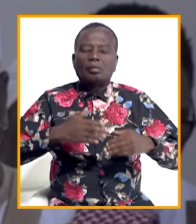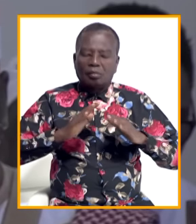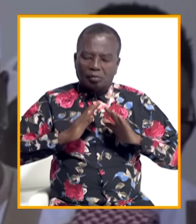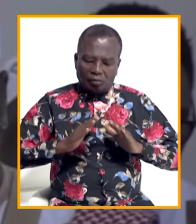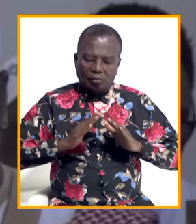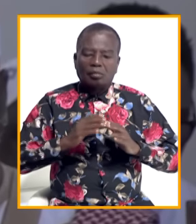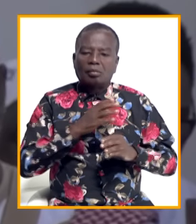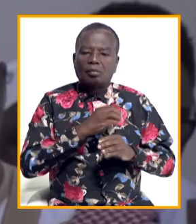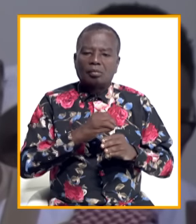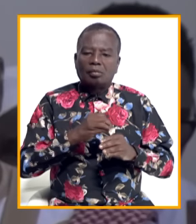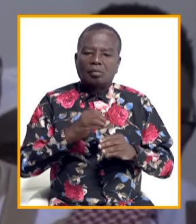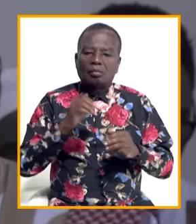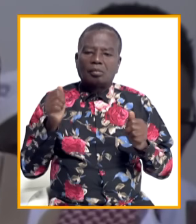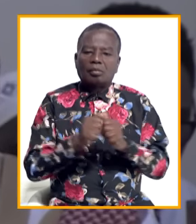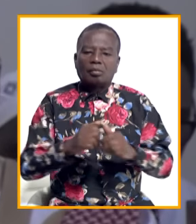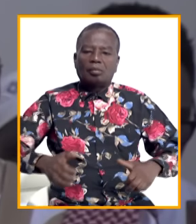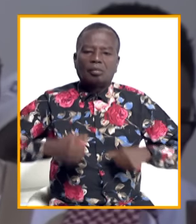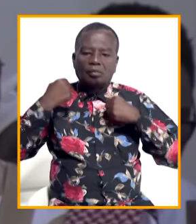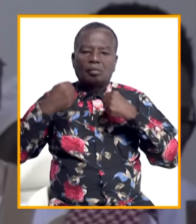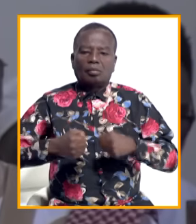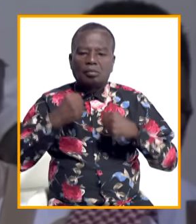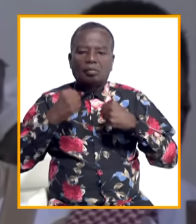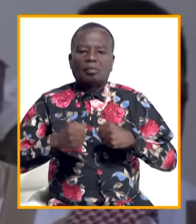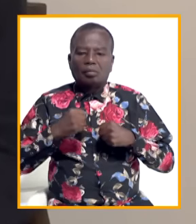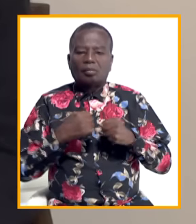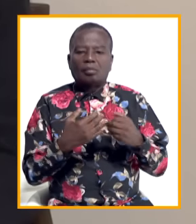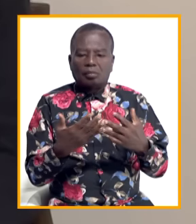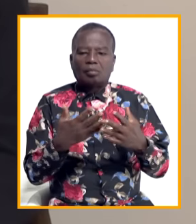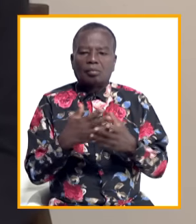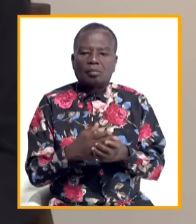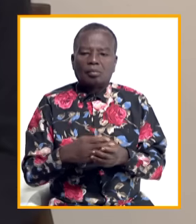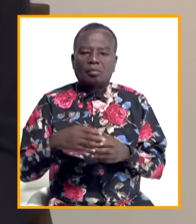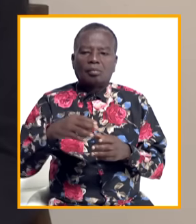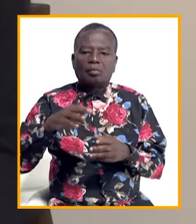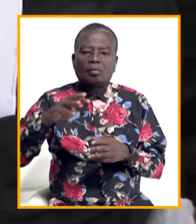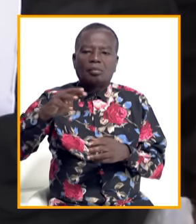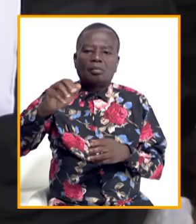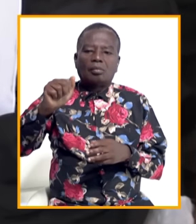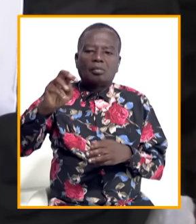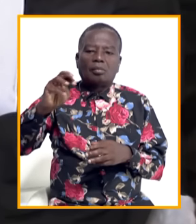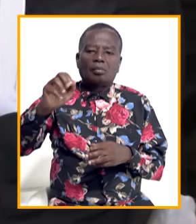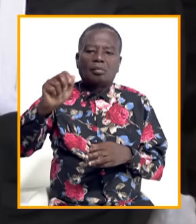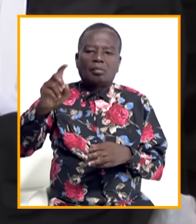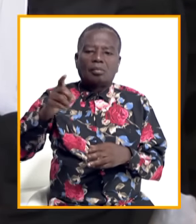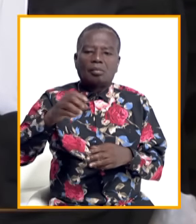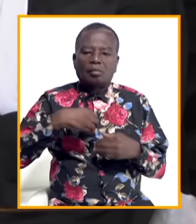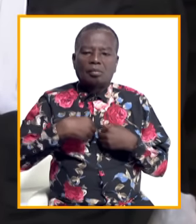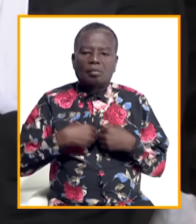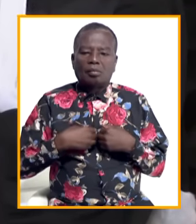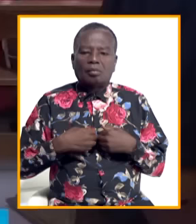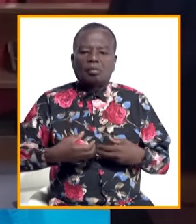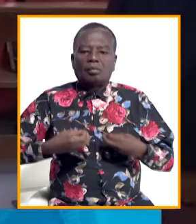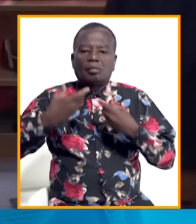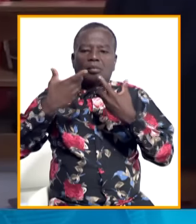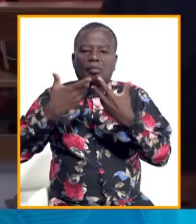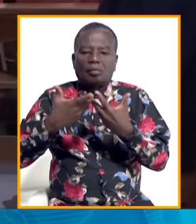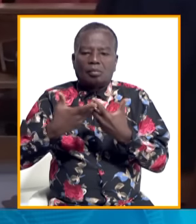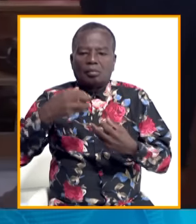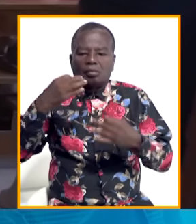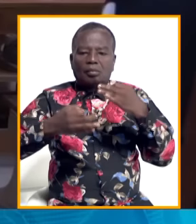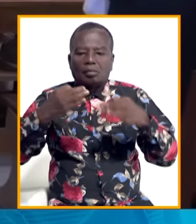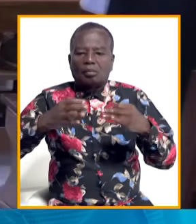difficile épreuve avec courage et résilience. Mamadou Koné aura inspiré des carrières de juriste, dont celle de